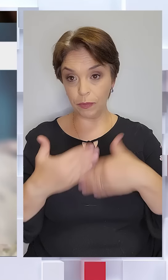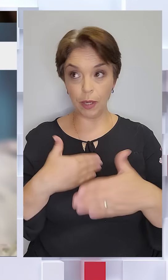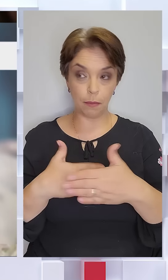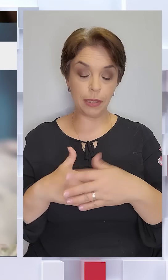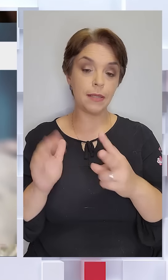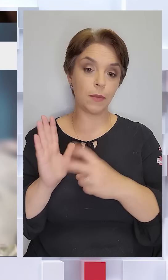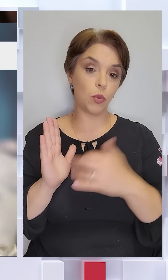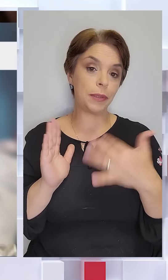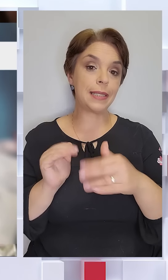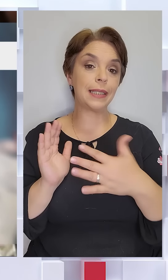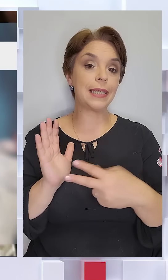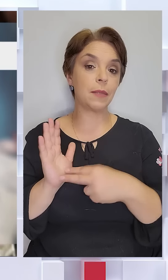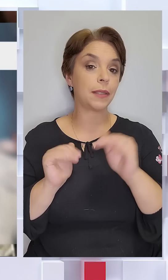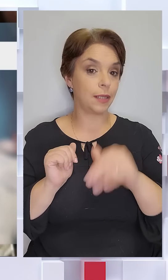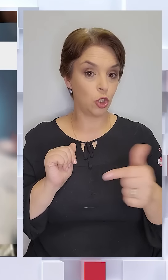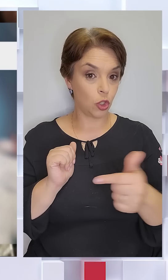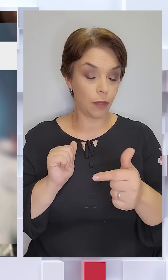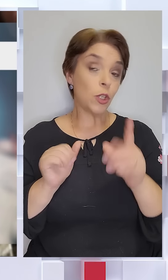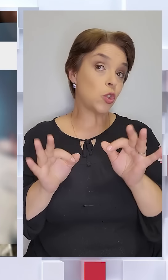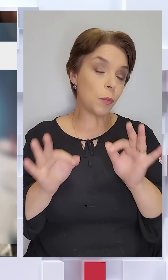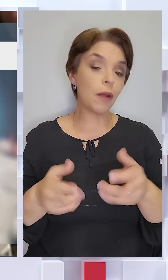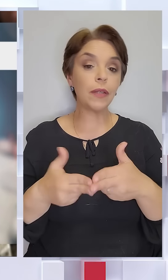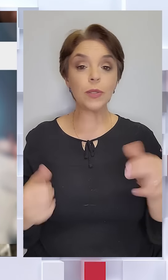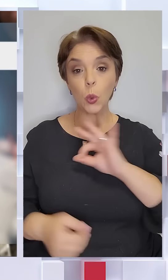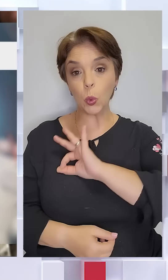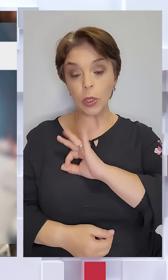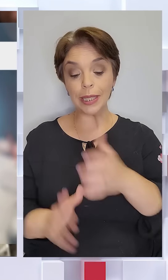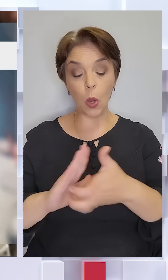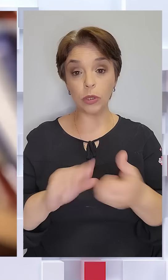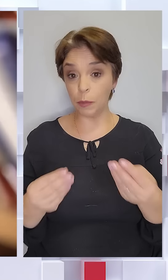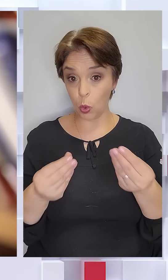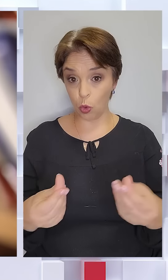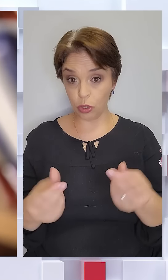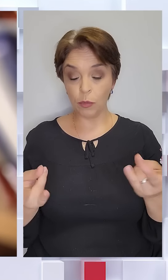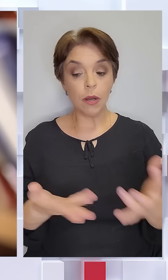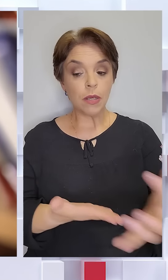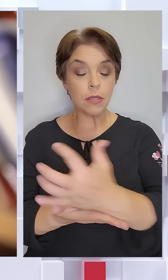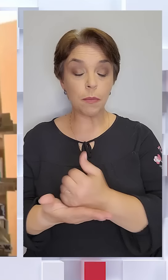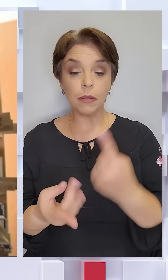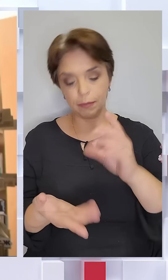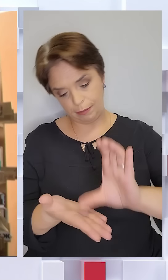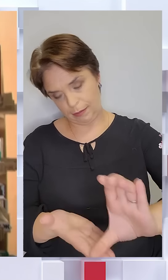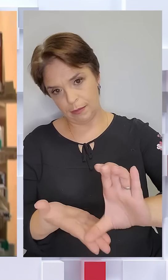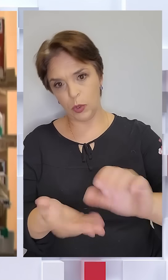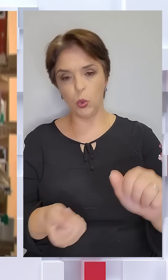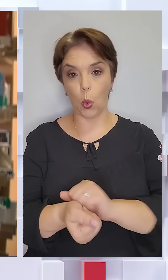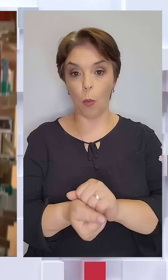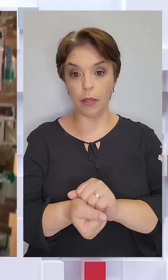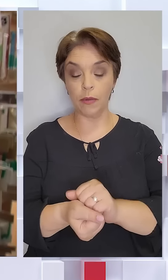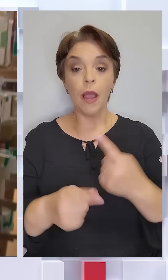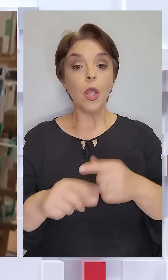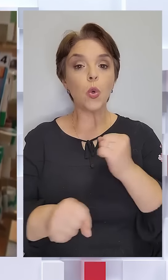близько 757 тисяч гривень. Щоправда, визнають юристи, для отримання коштів потрібно зібрати величезну кількість папірців.